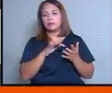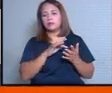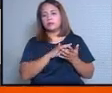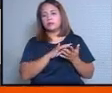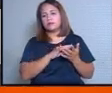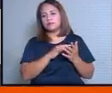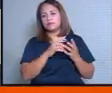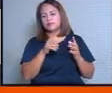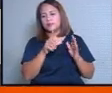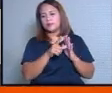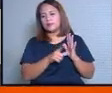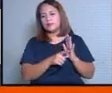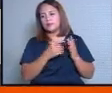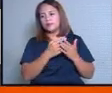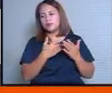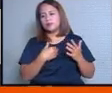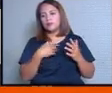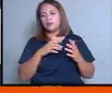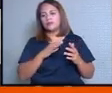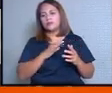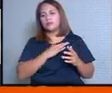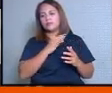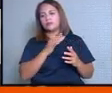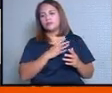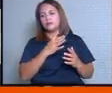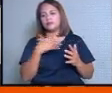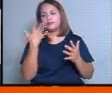dalawang suspect bago sila formal na